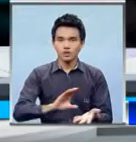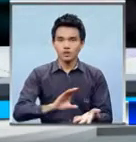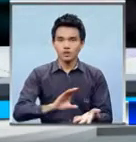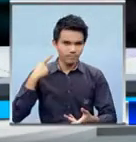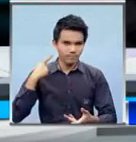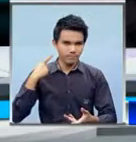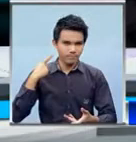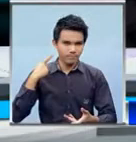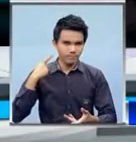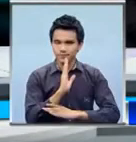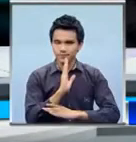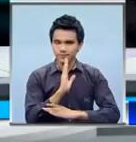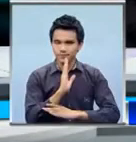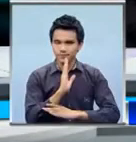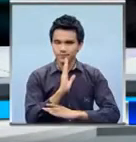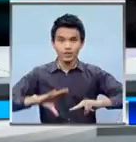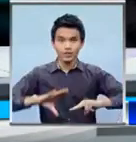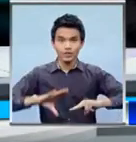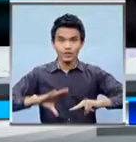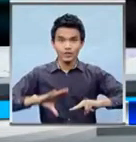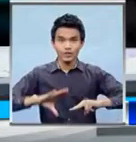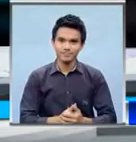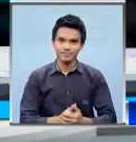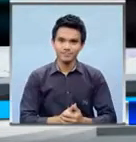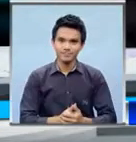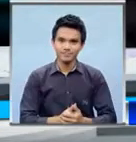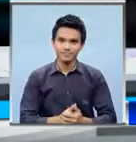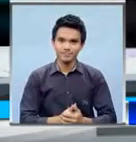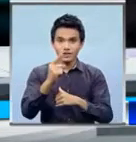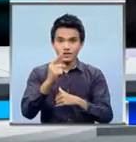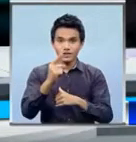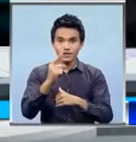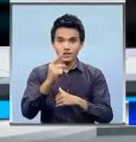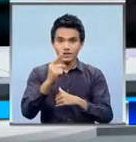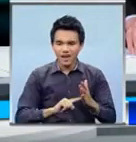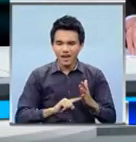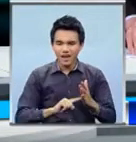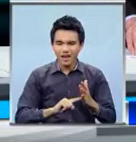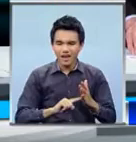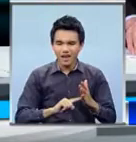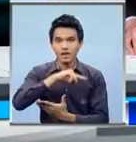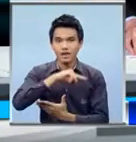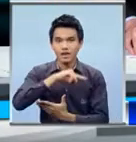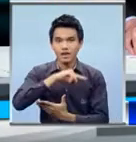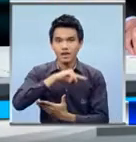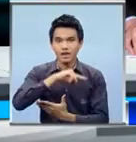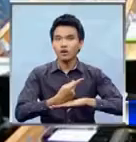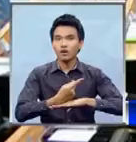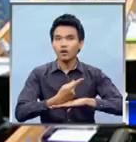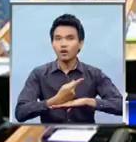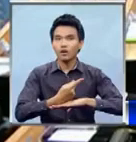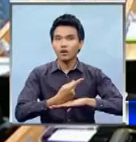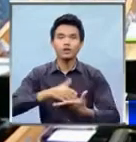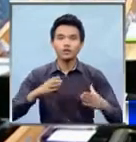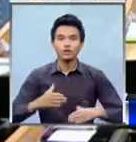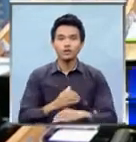ใสรอบคอบและตรวจสอบได้ค่ะ และที่น่าสนใจคือครั้งนี้เป็นครั้งแรกที่ผู้แถลงนั้นไม่ใช่นายกรัฐมนตรีแต่เป็นหัวหน้าคสช.นั่นเองนะครับถือว่าเป็นครั้งแรก